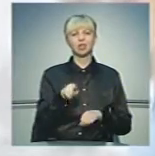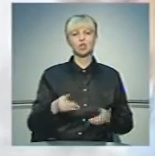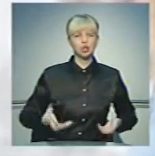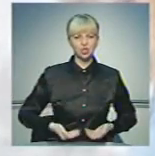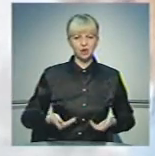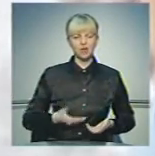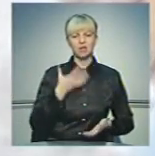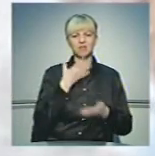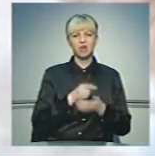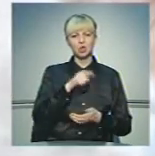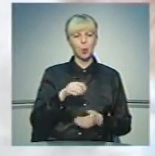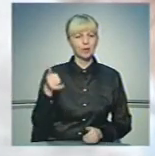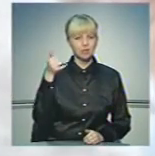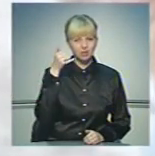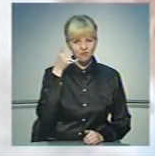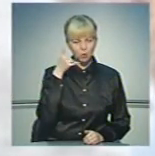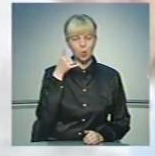живеш, свій номер телефона.